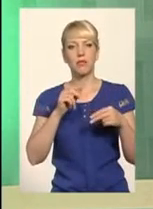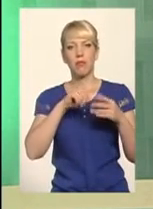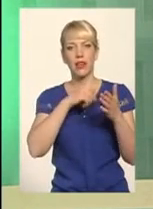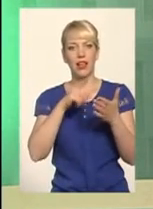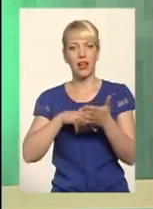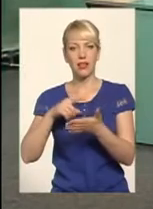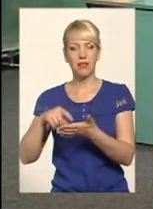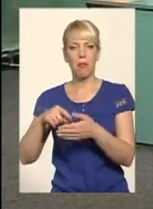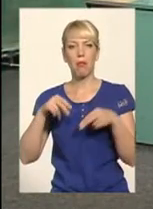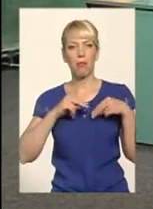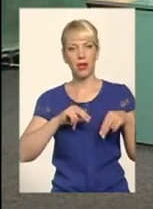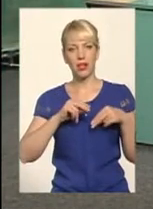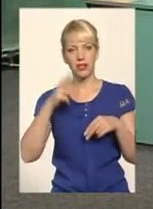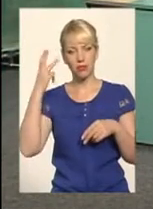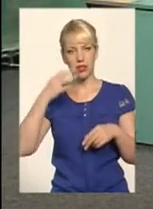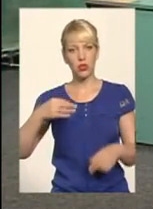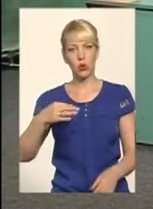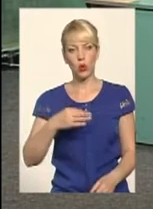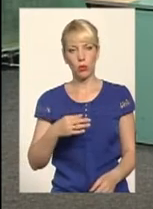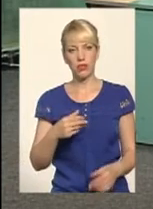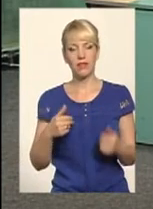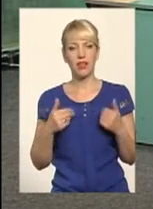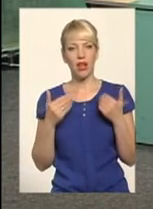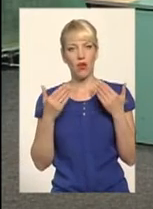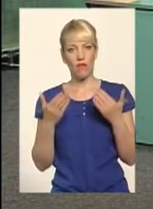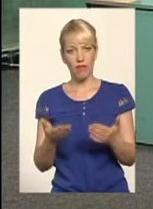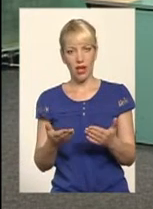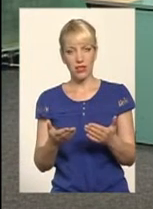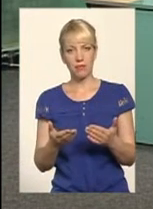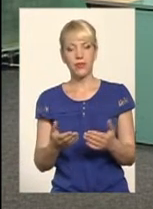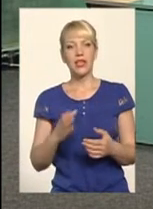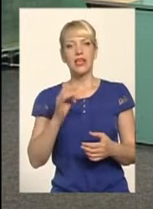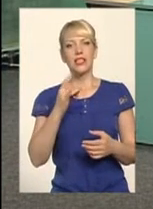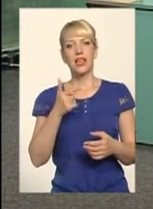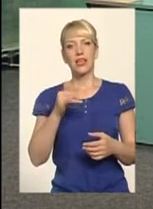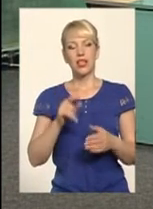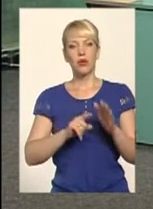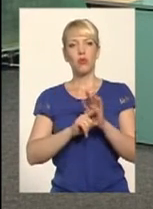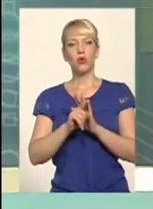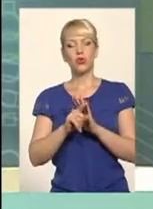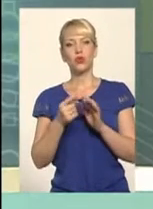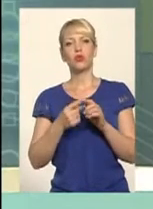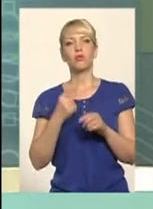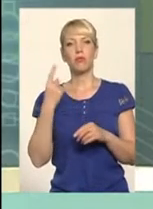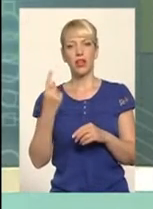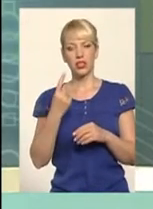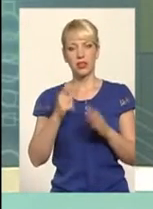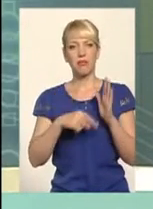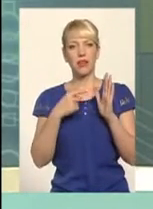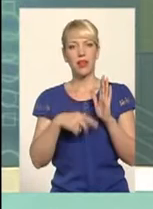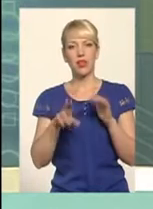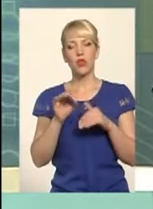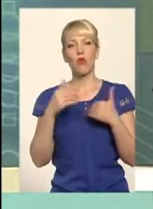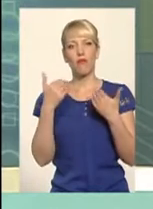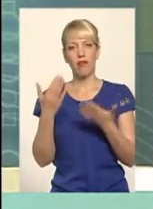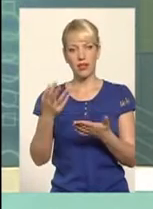Хмельницькій області. Вітаю вас у нашій студії. І, пане Сергію, насамперед розпочну, хочу перше питання поставити вам.